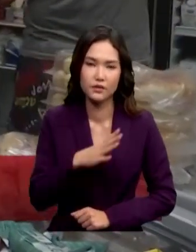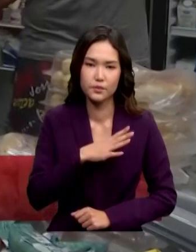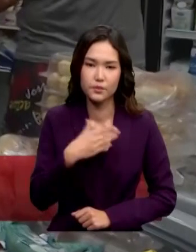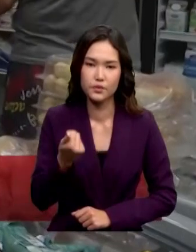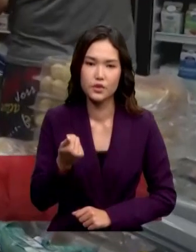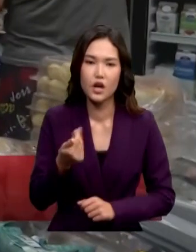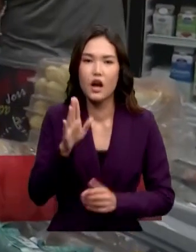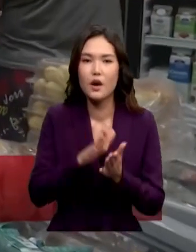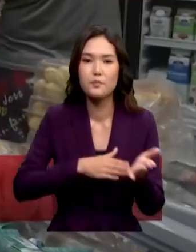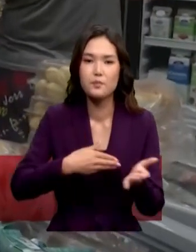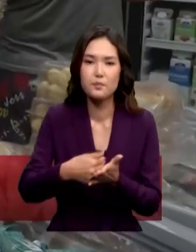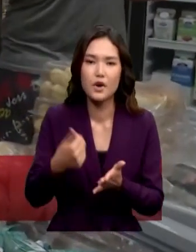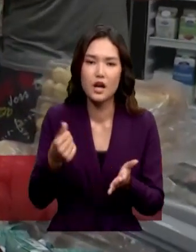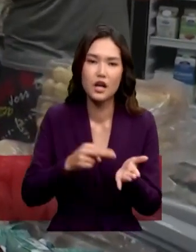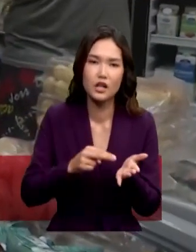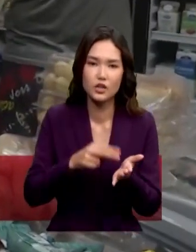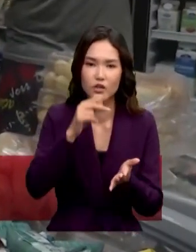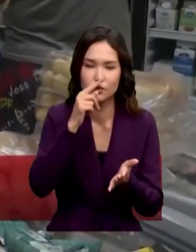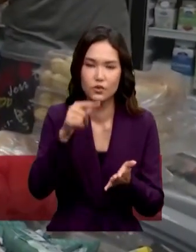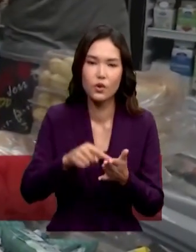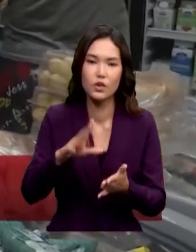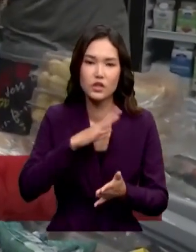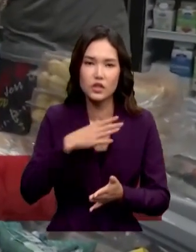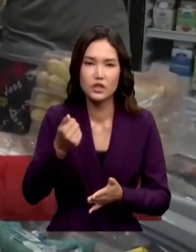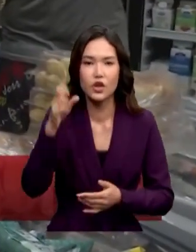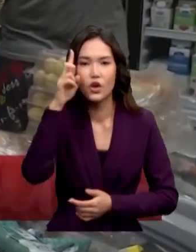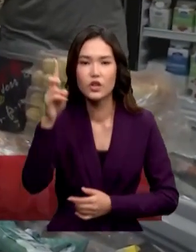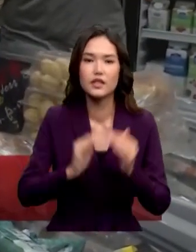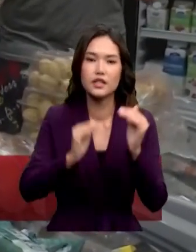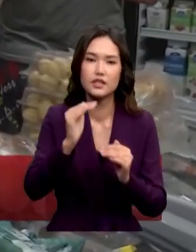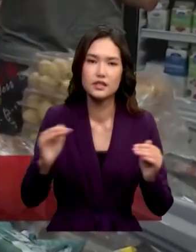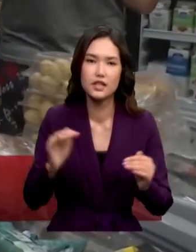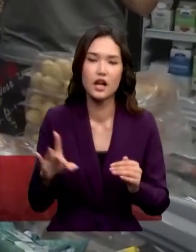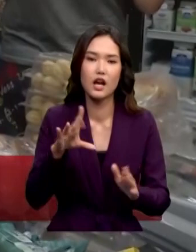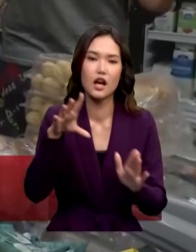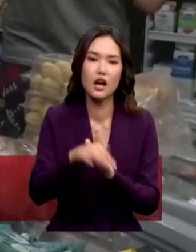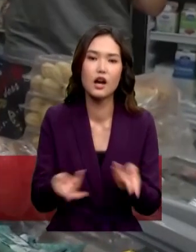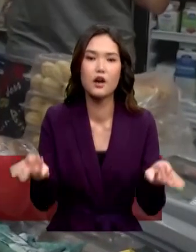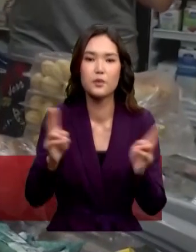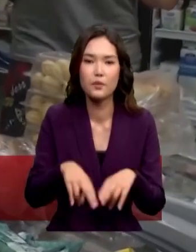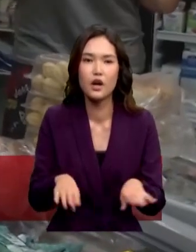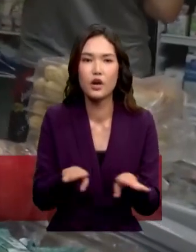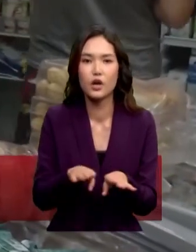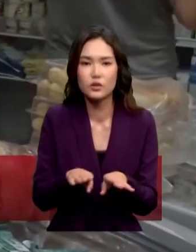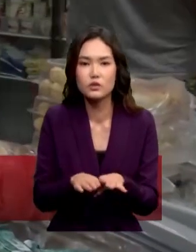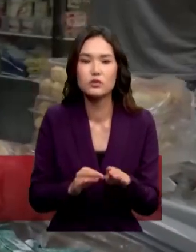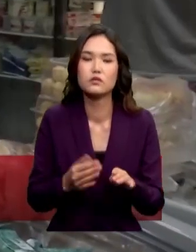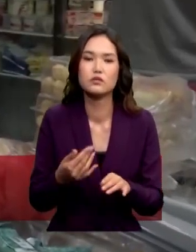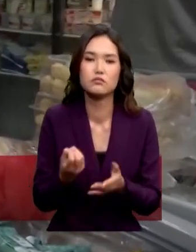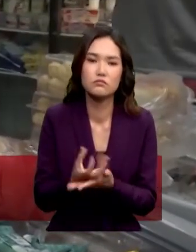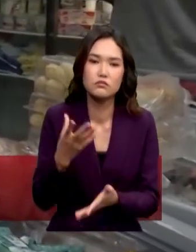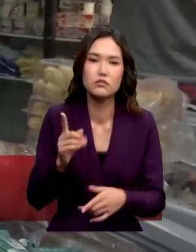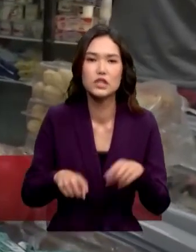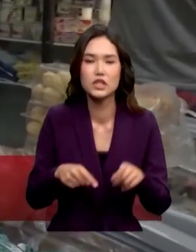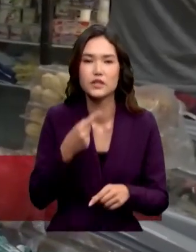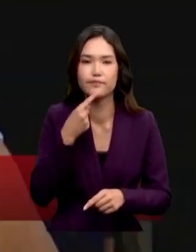Сұйық майдың бағасы да осындай деңгейге түскен, бұл ұлттық статистика бюросының деректері. Ал халық бағаның осылай құбылғанын байқады ма? Өздерінен